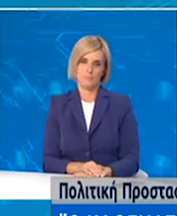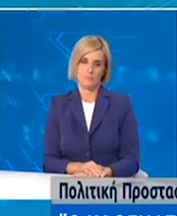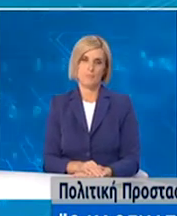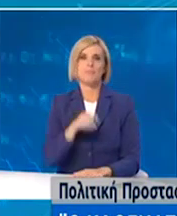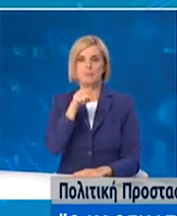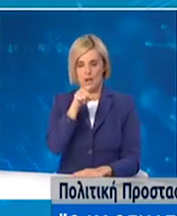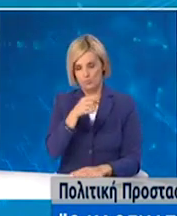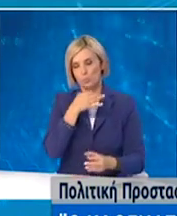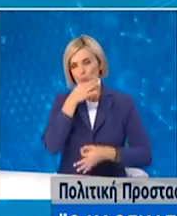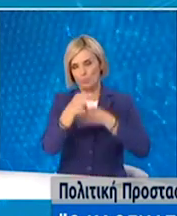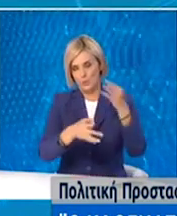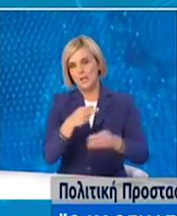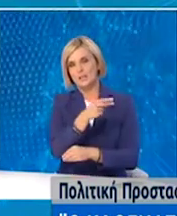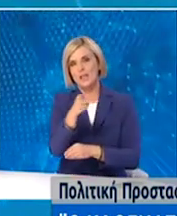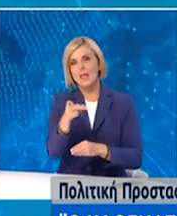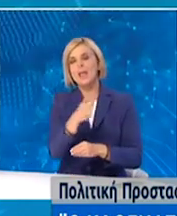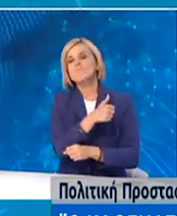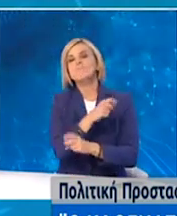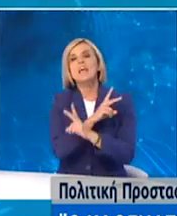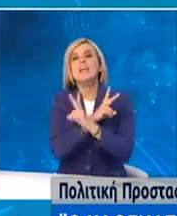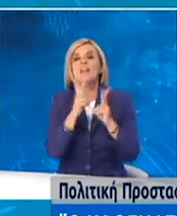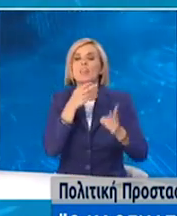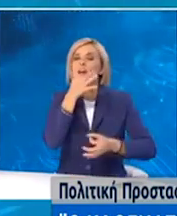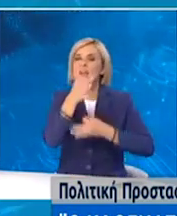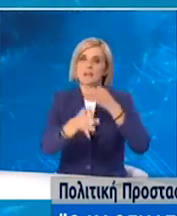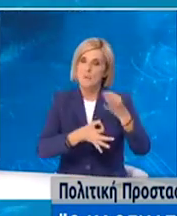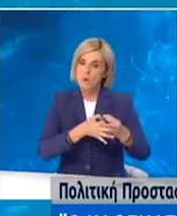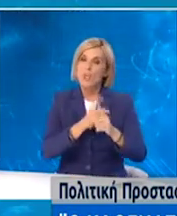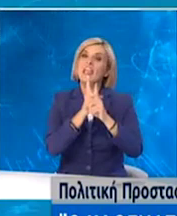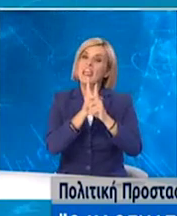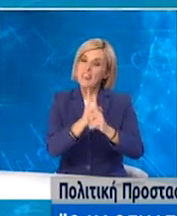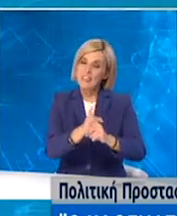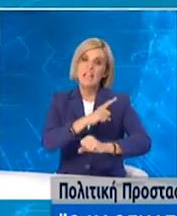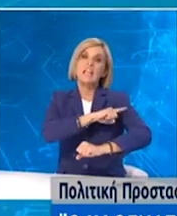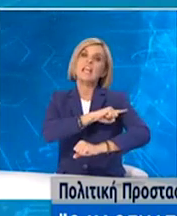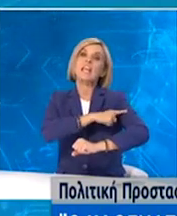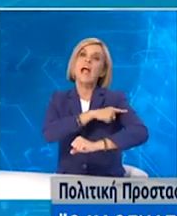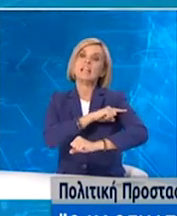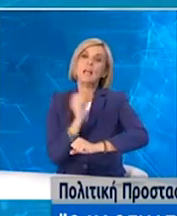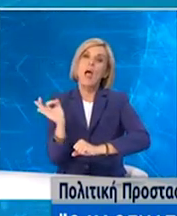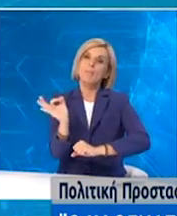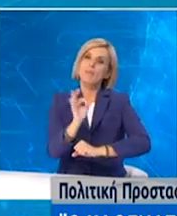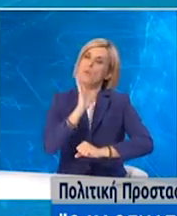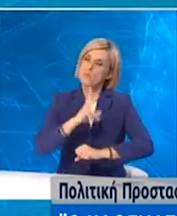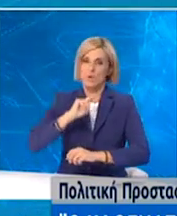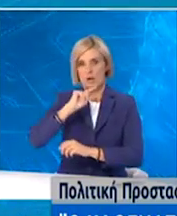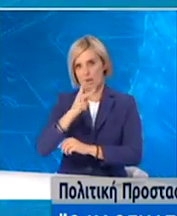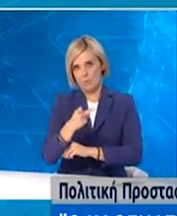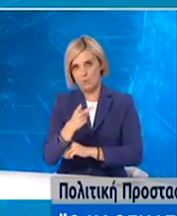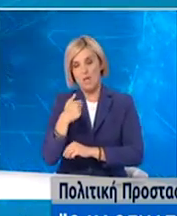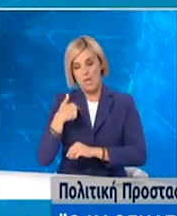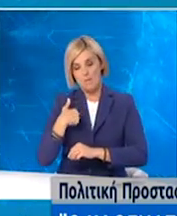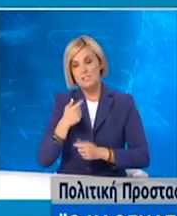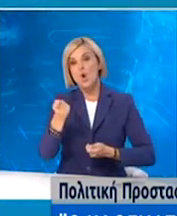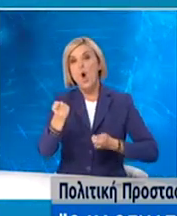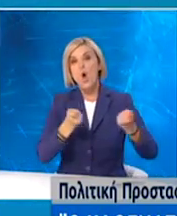αμυγός ιατρικό. Οι επιδημιολόγοι μας μπορούν να απαντήσουν και οι δήμονες πάνω σε αυτό. Εμείς με βάση τις οδηγίες που υπάρχουν